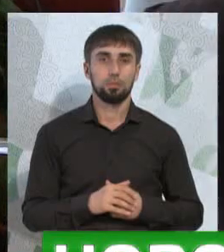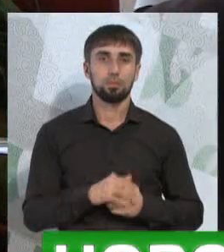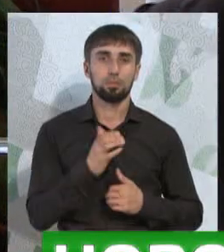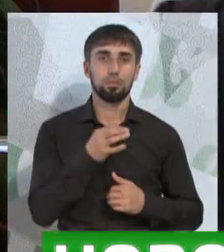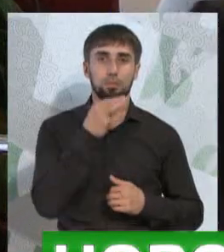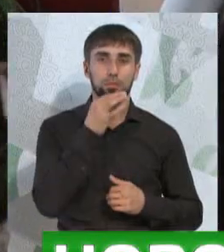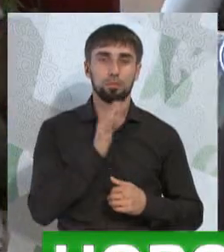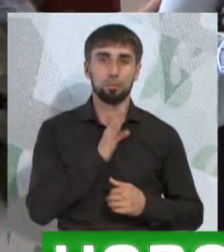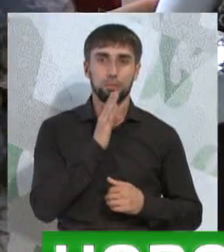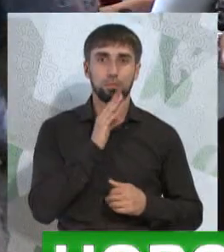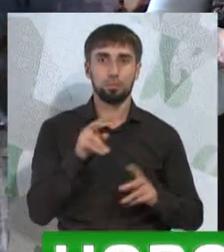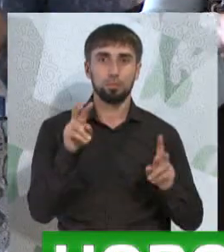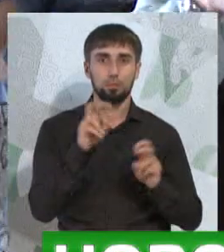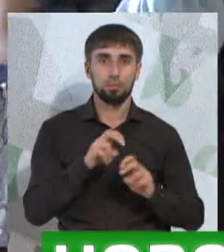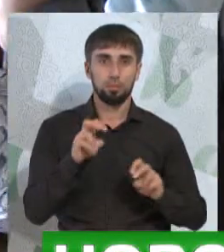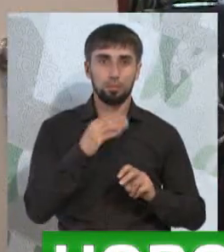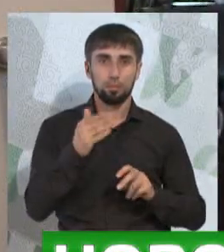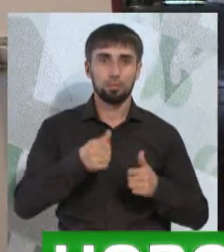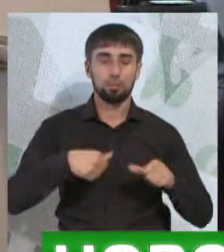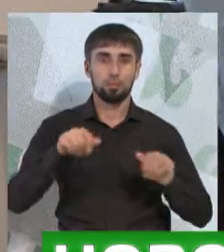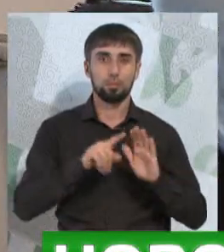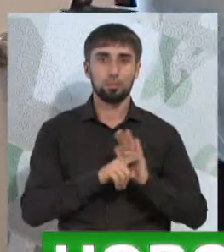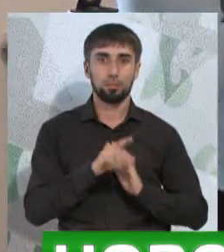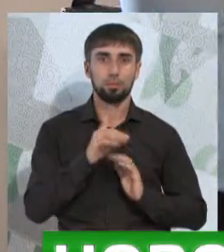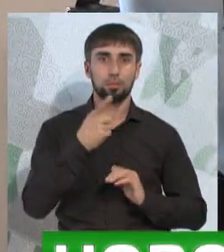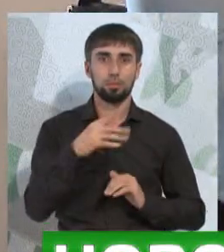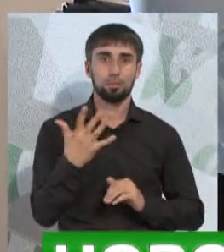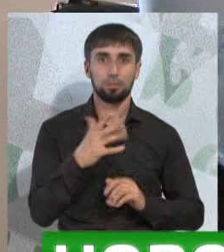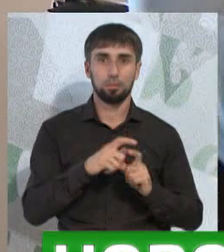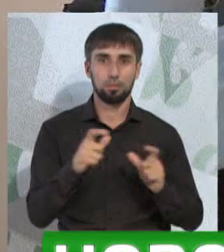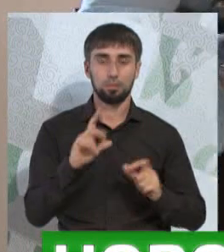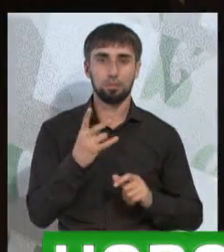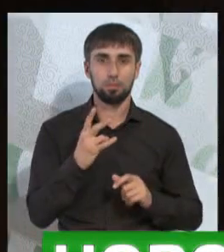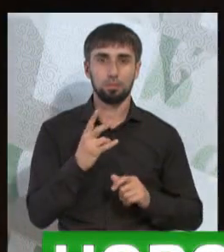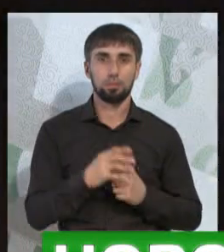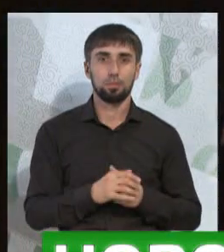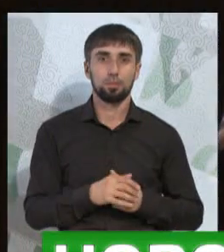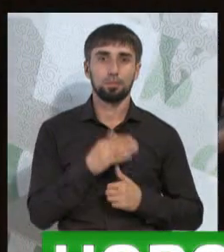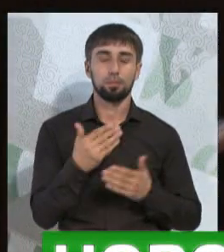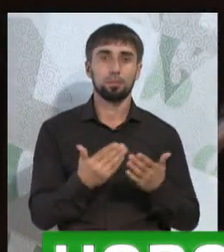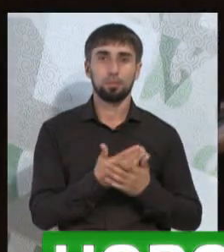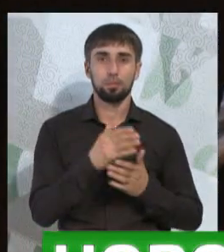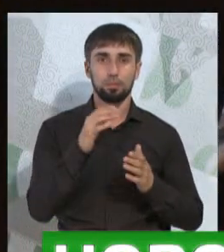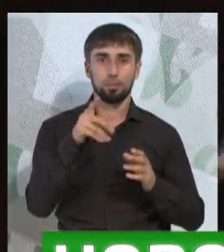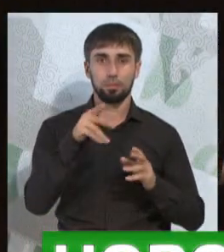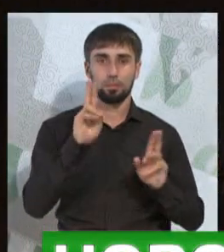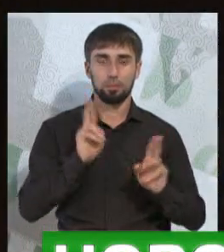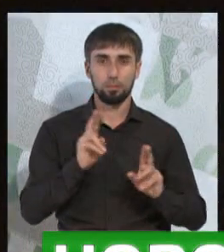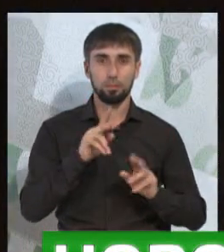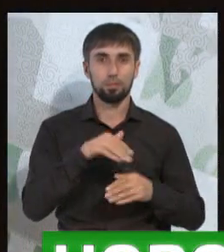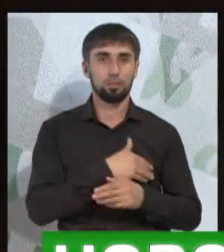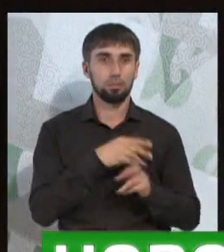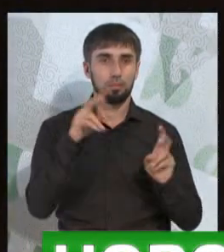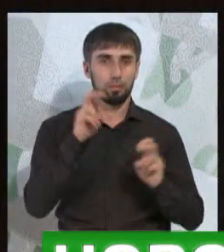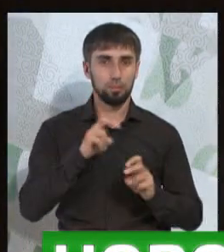3 утра свою проверку независимая комиссия начинает с 5 школы Назрани, войти в которую по новым правилам без измерения температуры